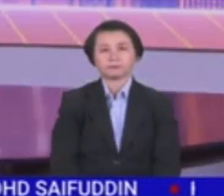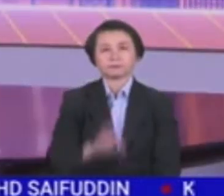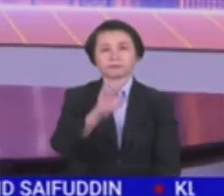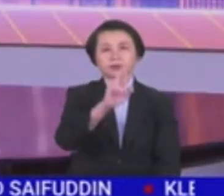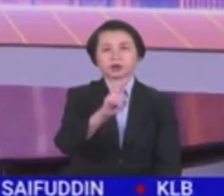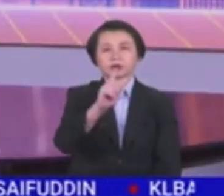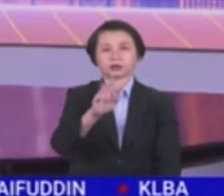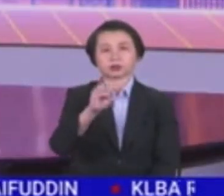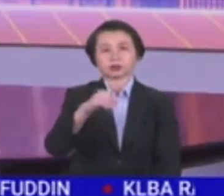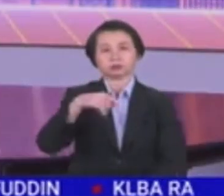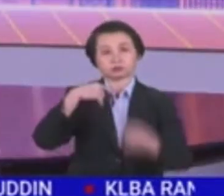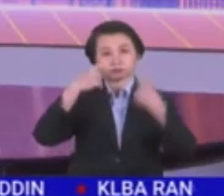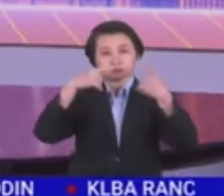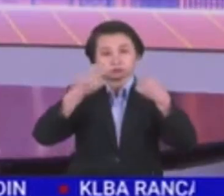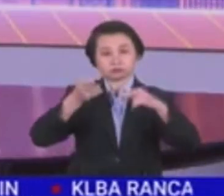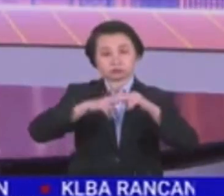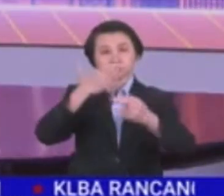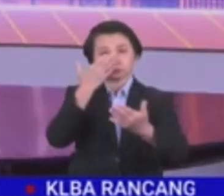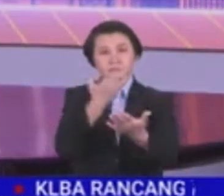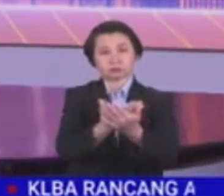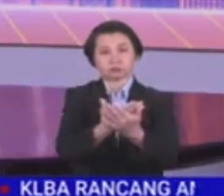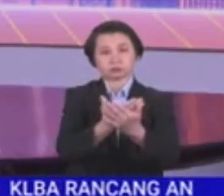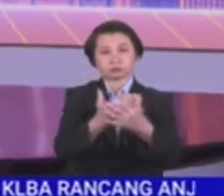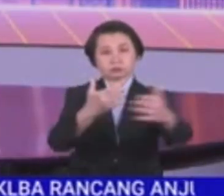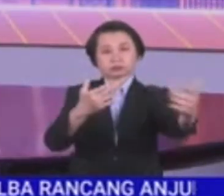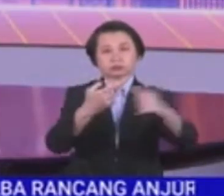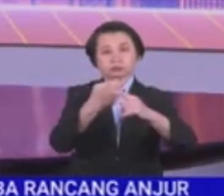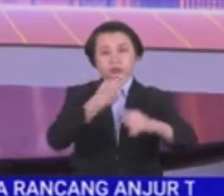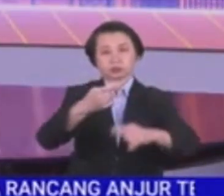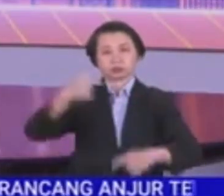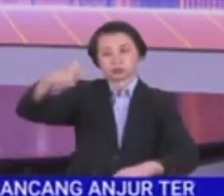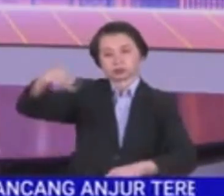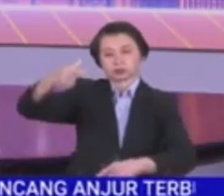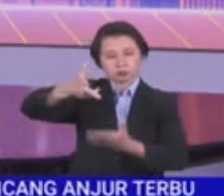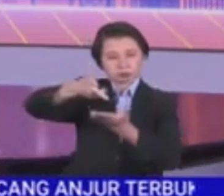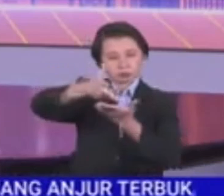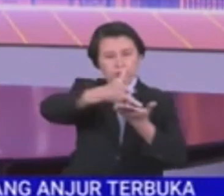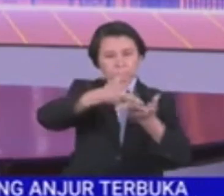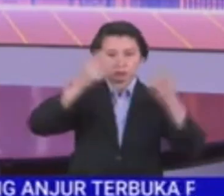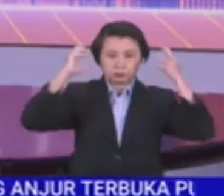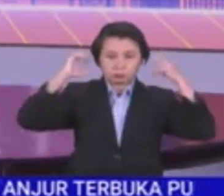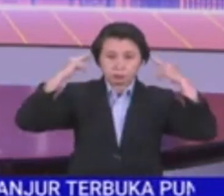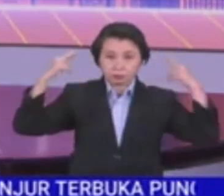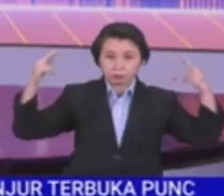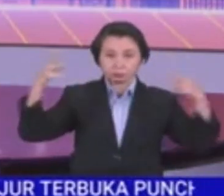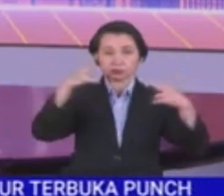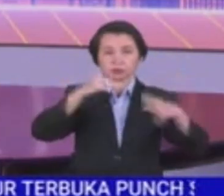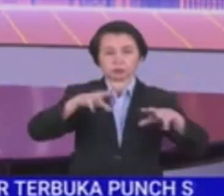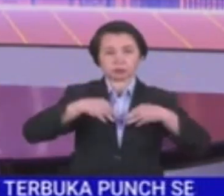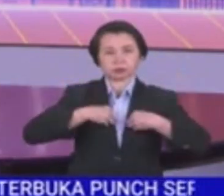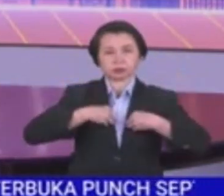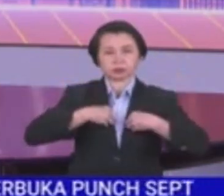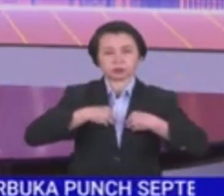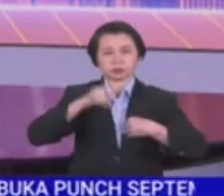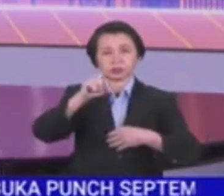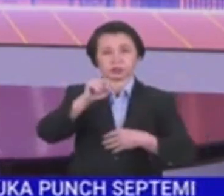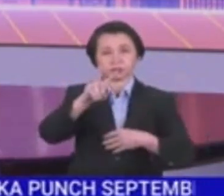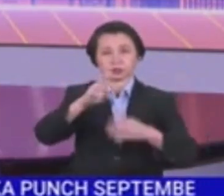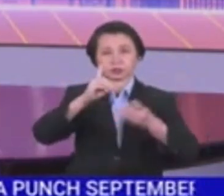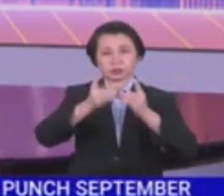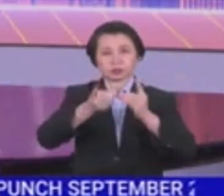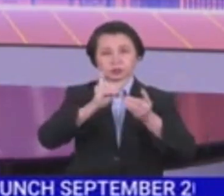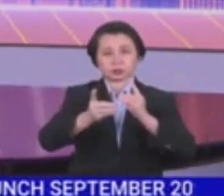RTM berjaya menambah baik perkhidmatan rangkaiannya bukan sahaja dari segi kualiti siaran radio, malah aspek penerimaan siaran televisyen